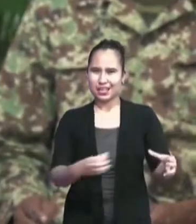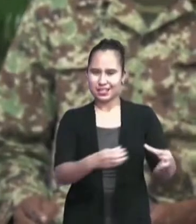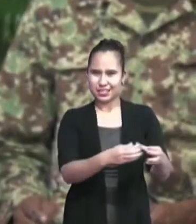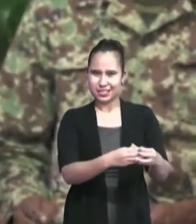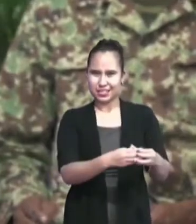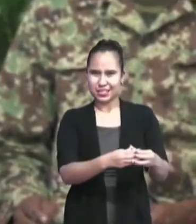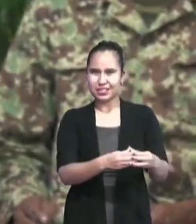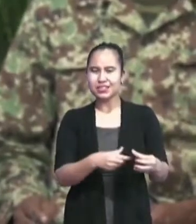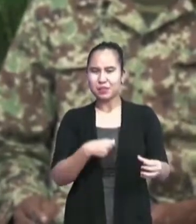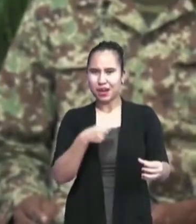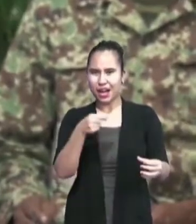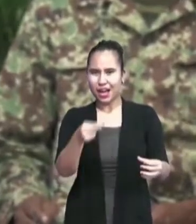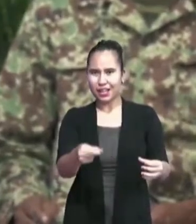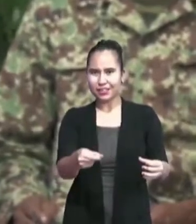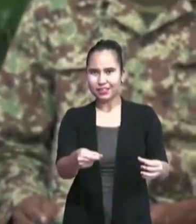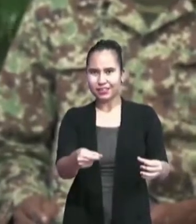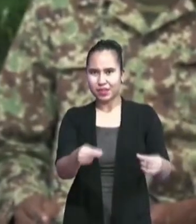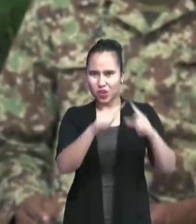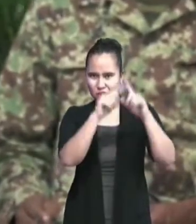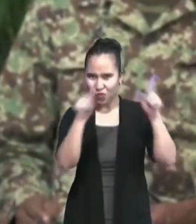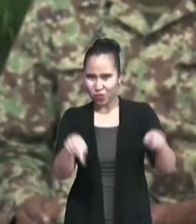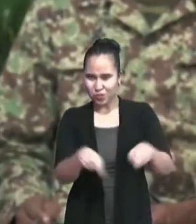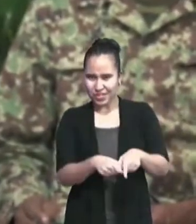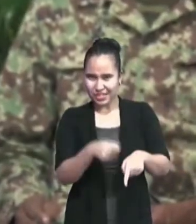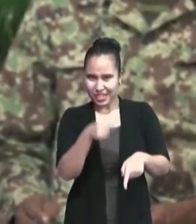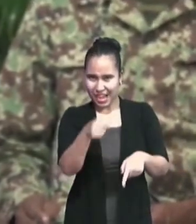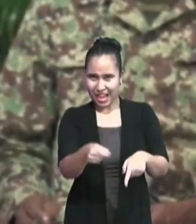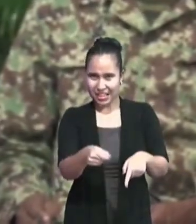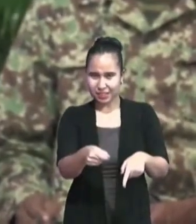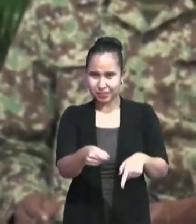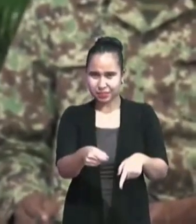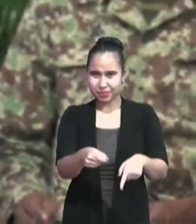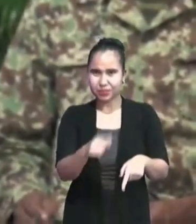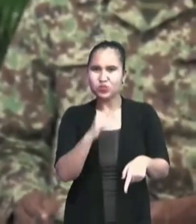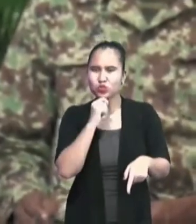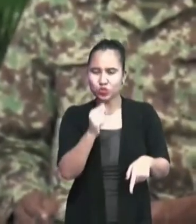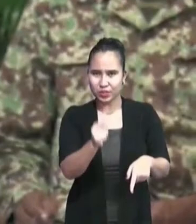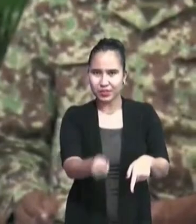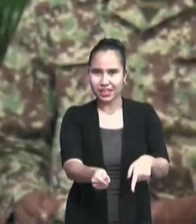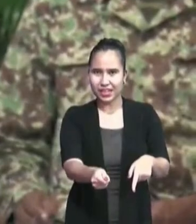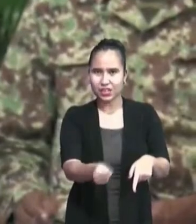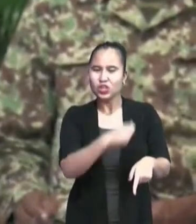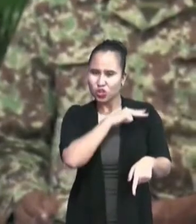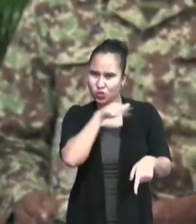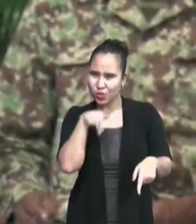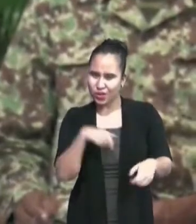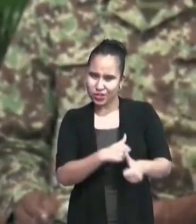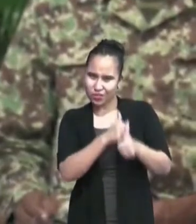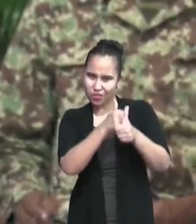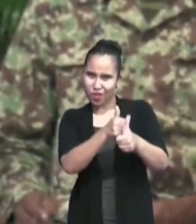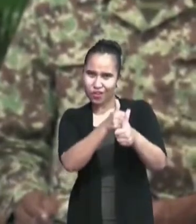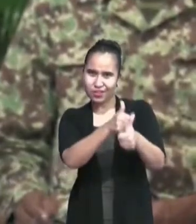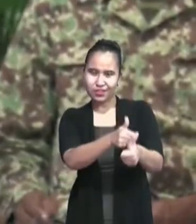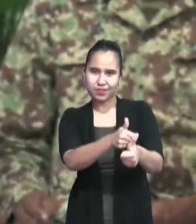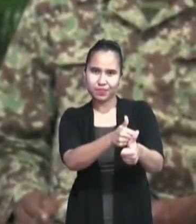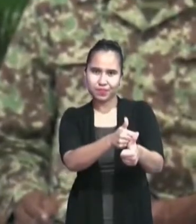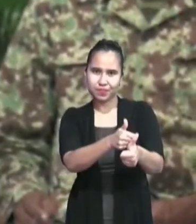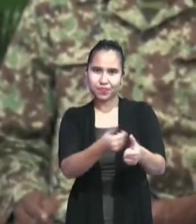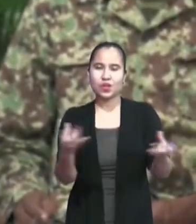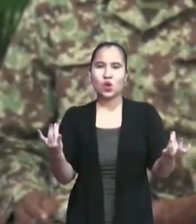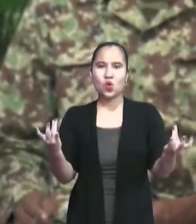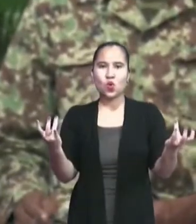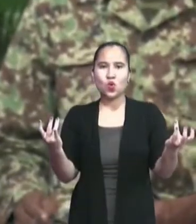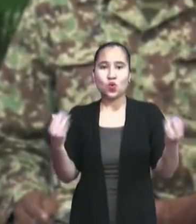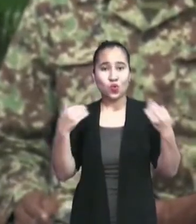die kies een formulier voorbedrukt, ze moeten het alleen maar invullen. Alleen maar dat we kunnen volgen hoe men